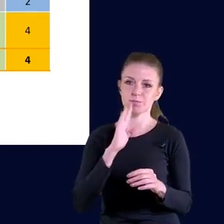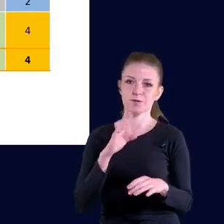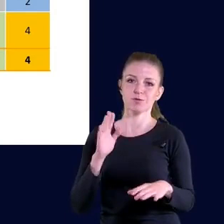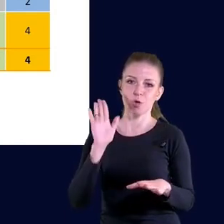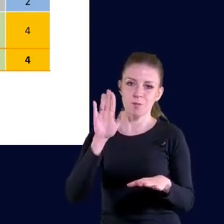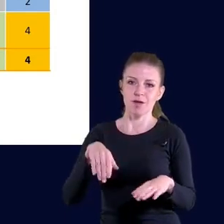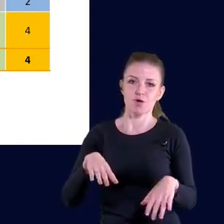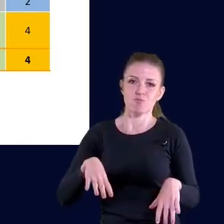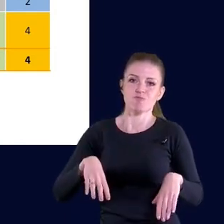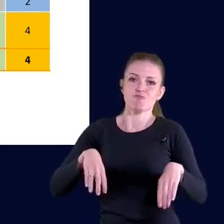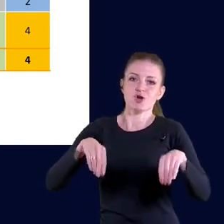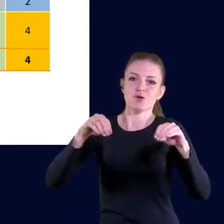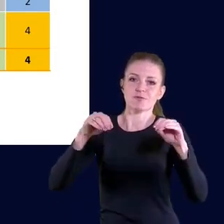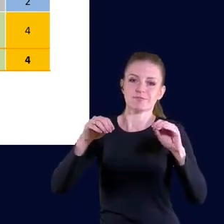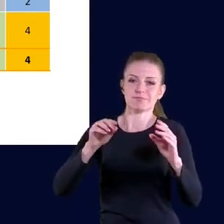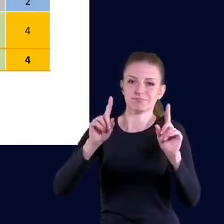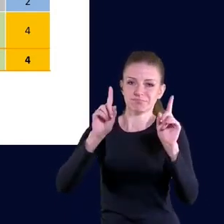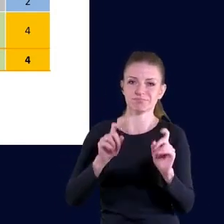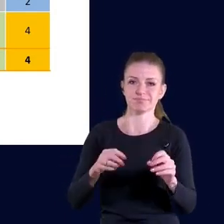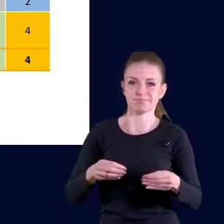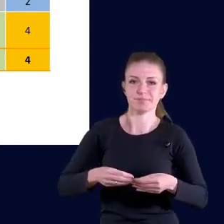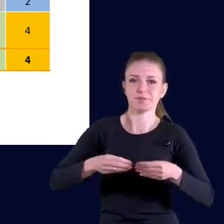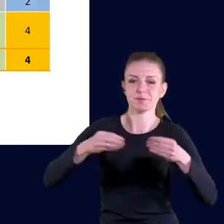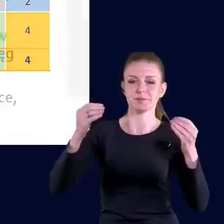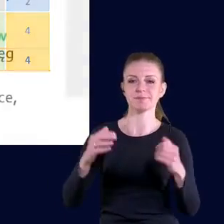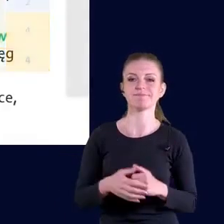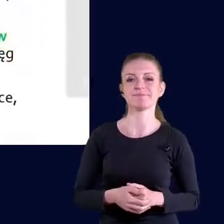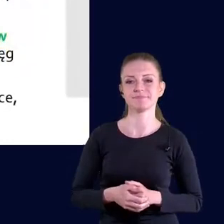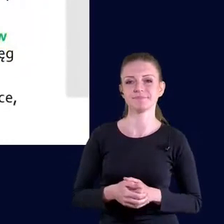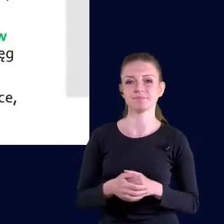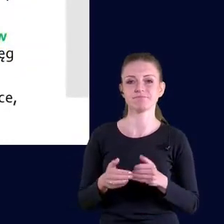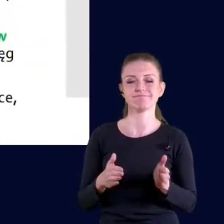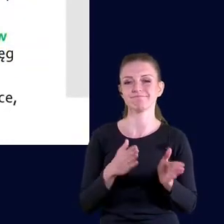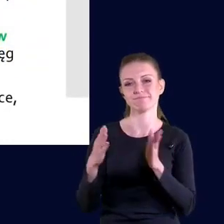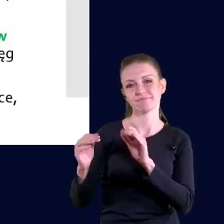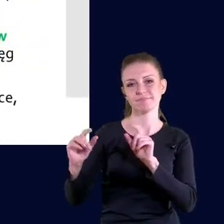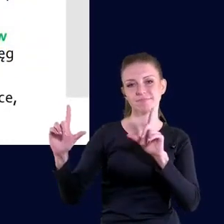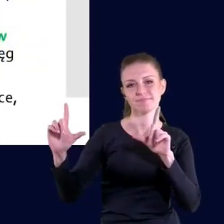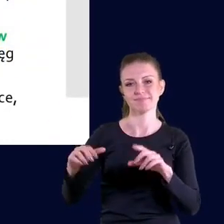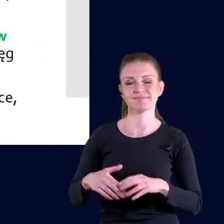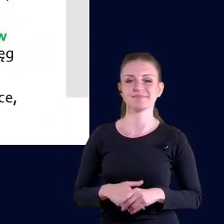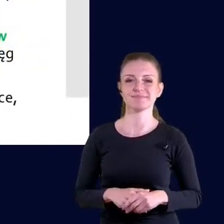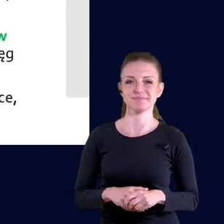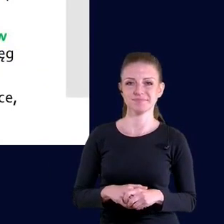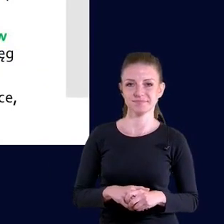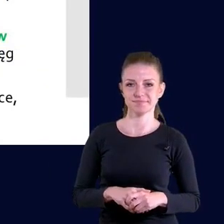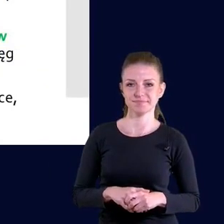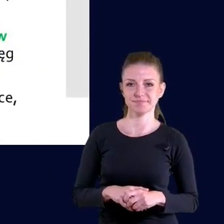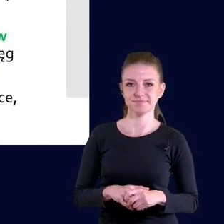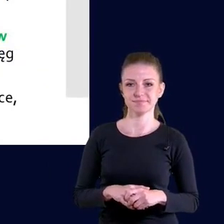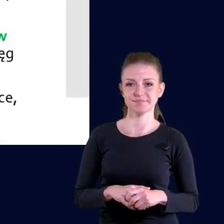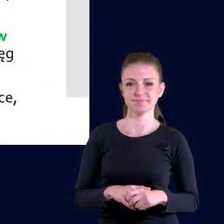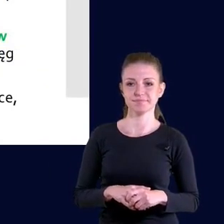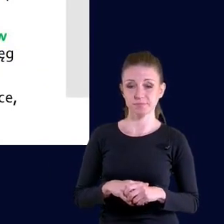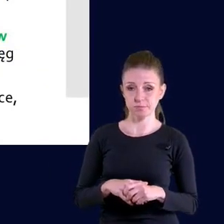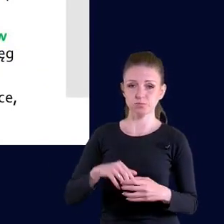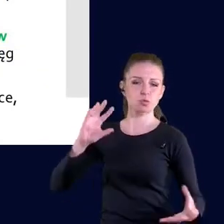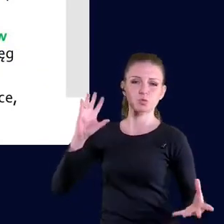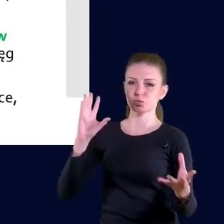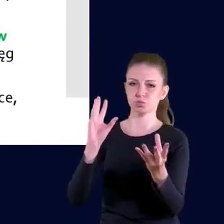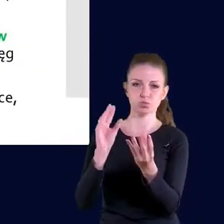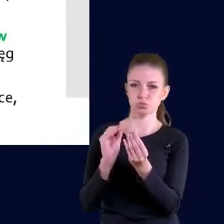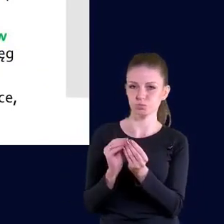rzeczywiście Witam poproszę następny slajd w kondycje